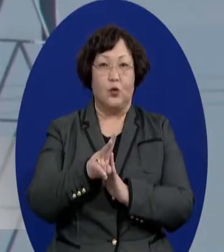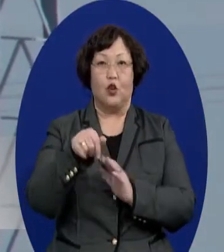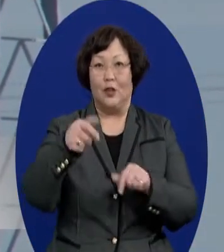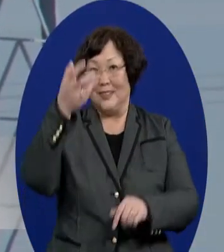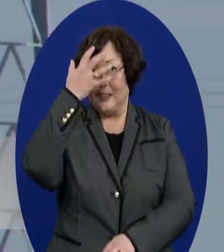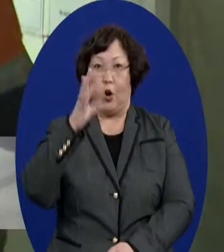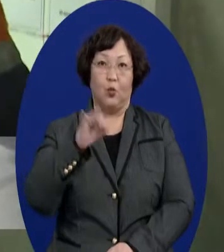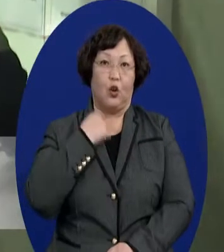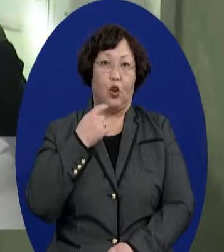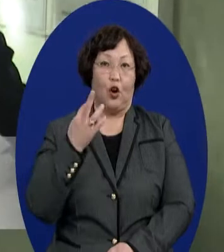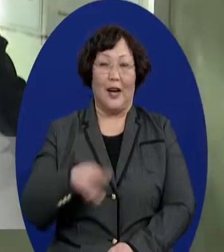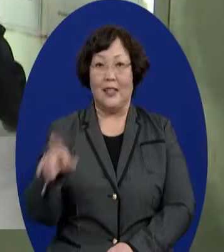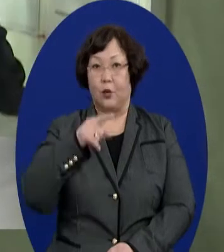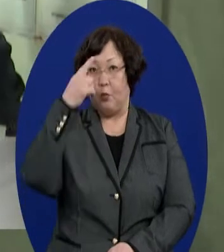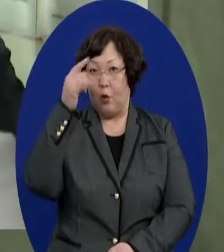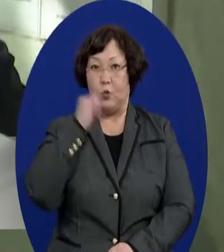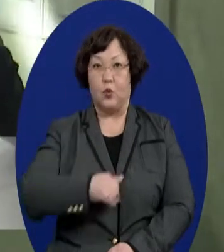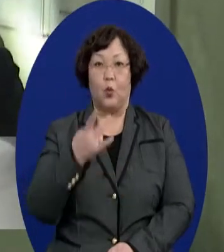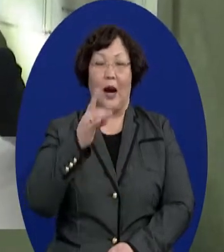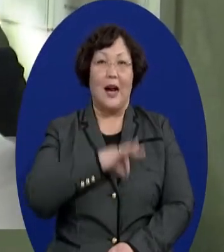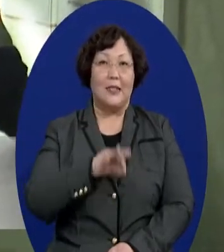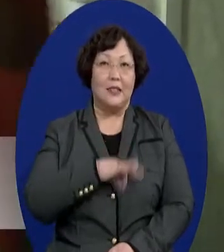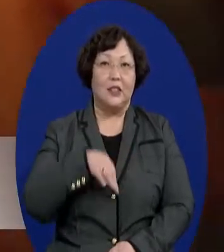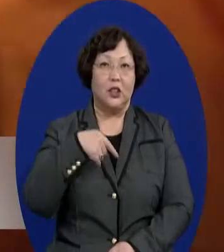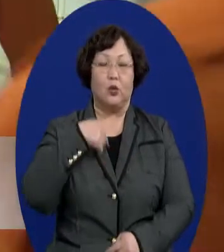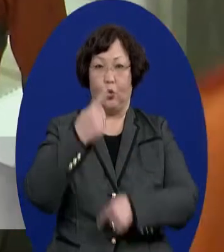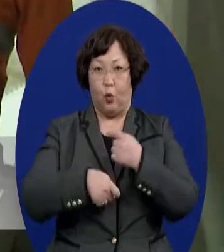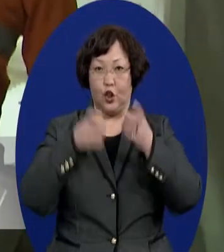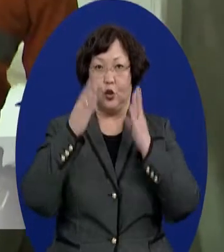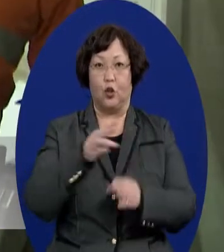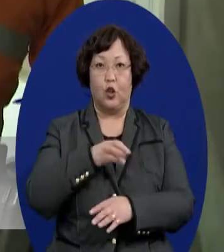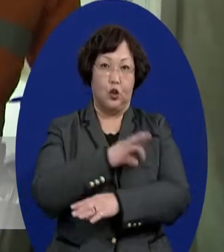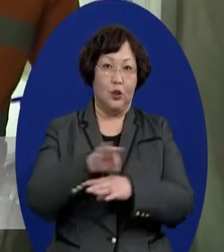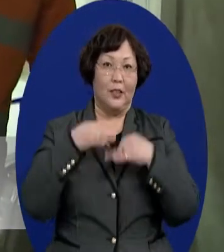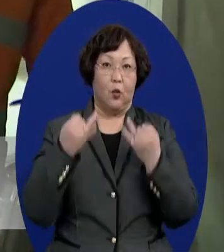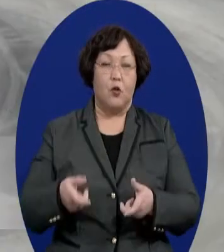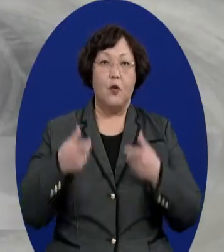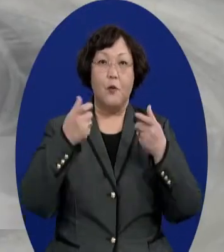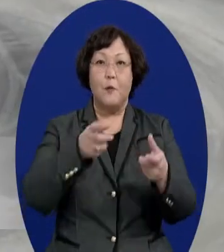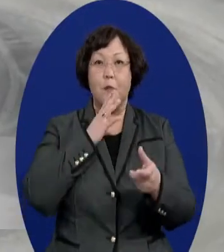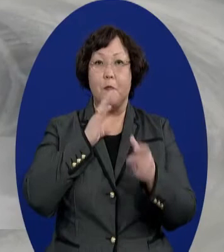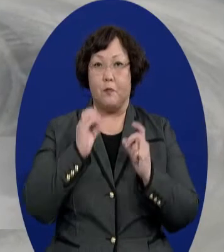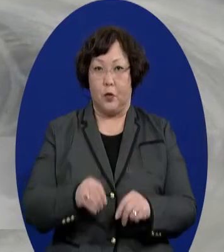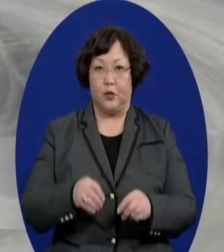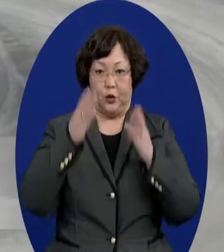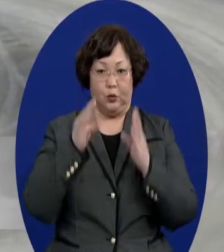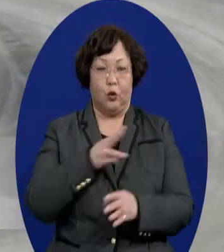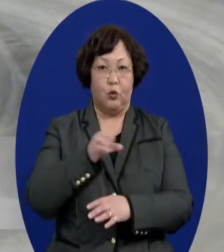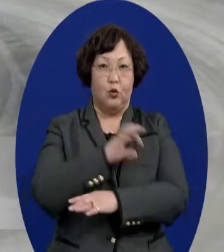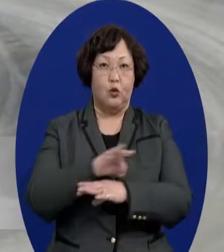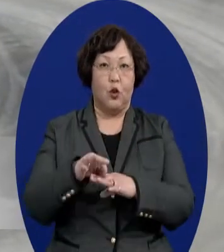засгийн газар оюутгын ордоос Монгол улсын хүртэх үр ашигын тухай тогтоолын төслийг улсын хуралд өргөн мэдүүлгээр боллоо. Тогтоолын төсөл